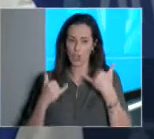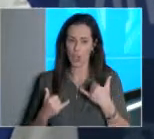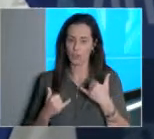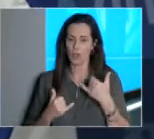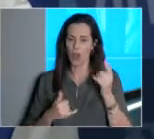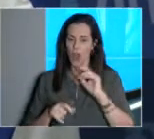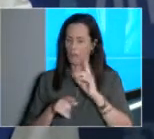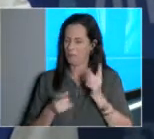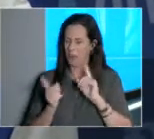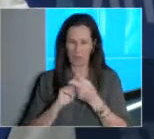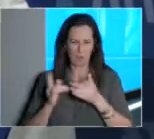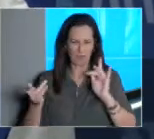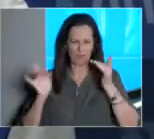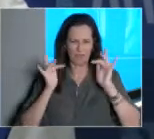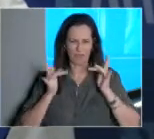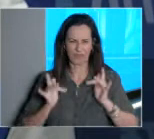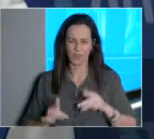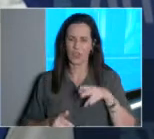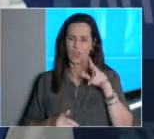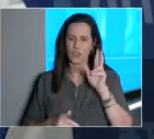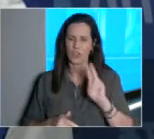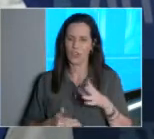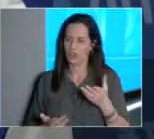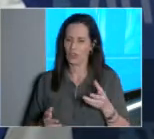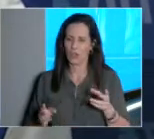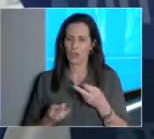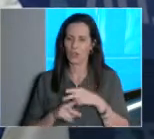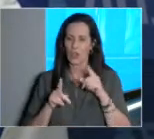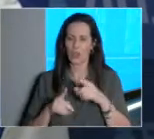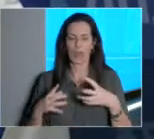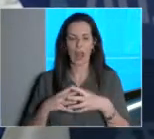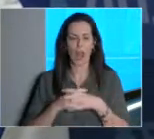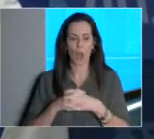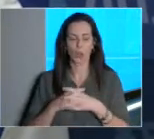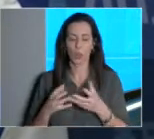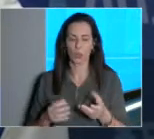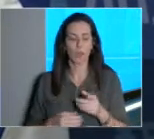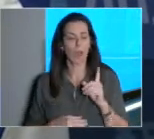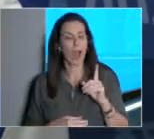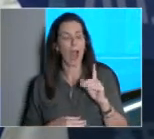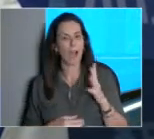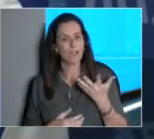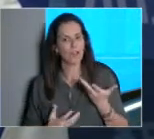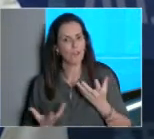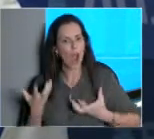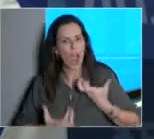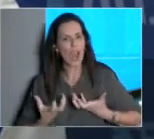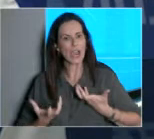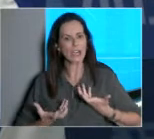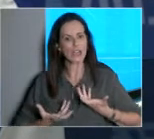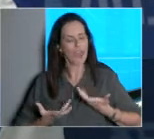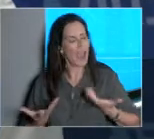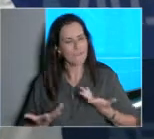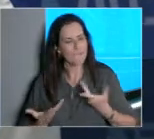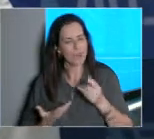כל ההתקוטטויות והחוסר יכולת להגיע לאחדות במפלגות אחרות. אבל איפה הסכין בין השיניים, אורית? איפה הסכין